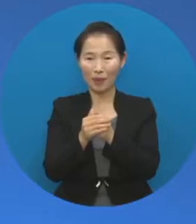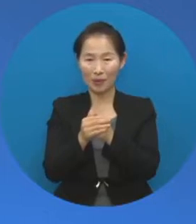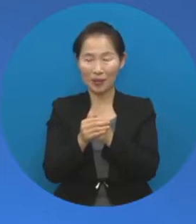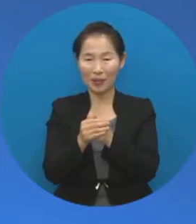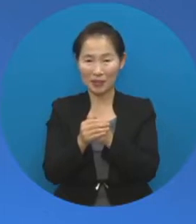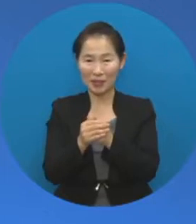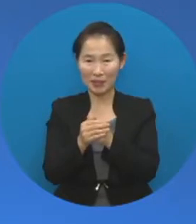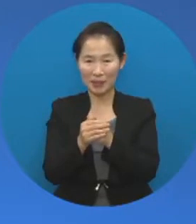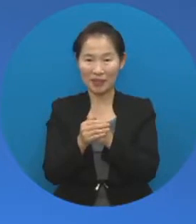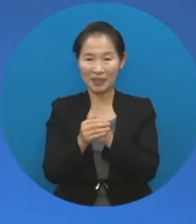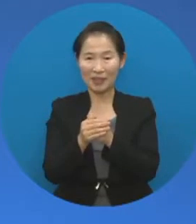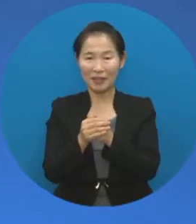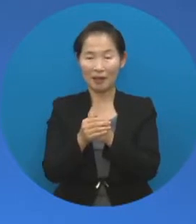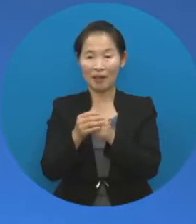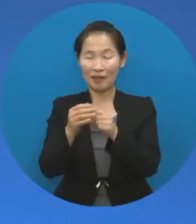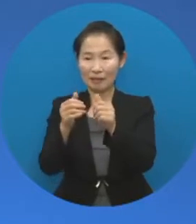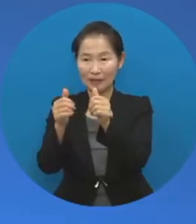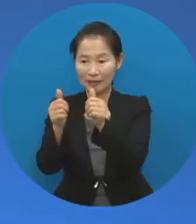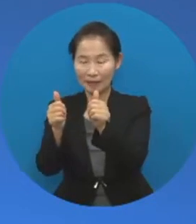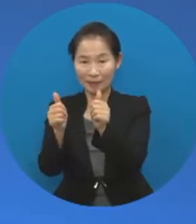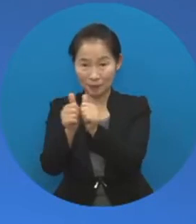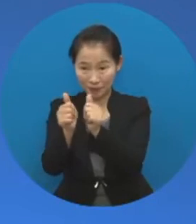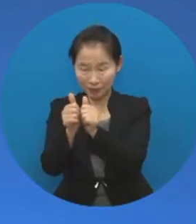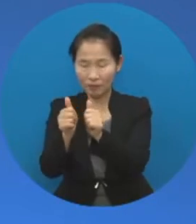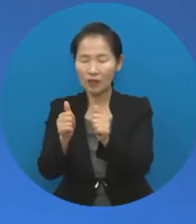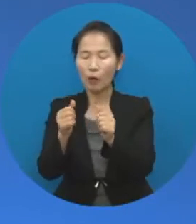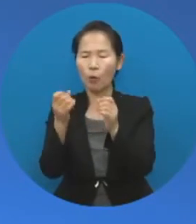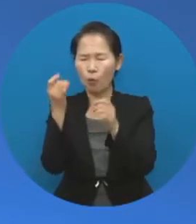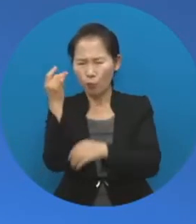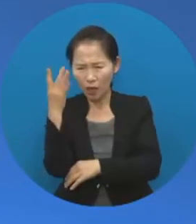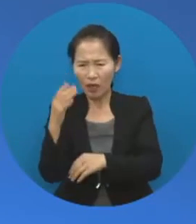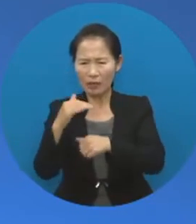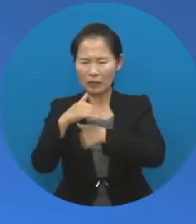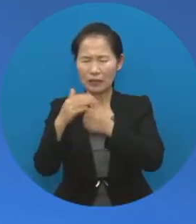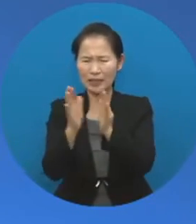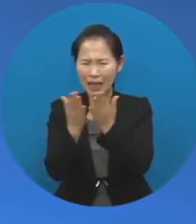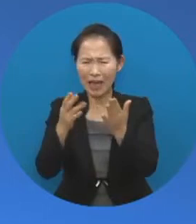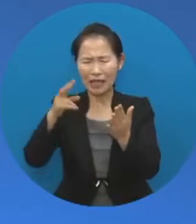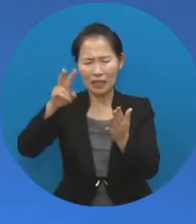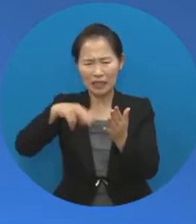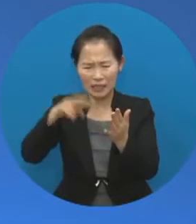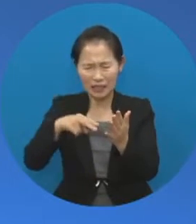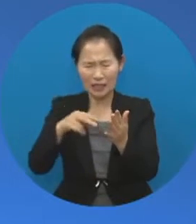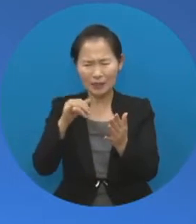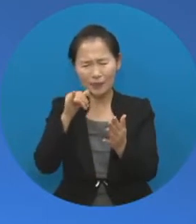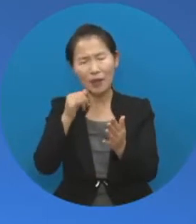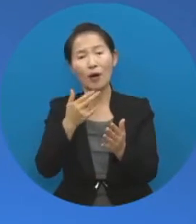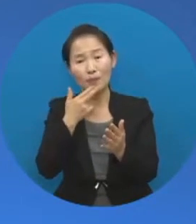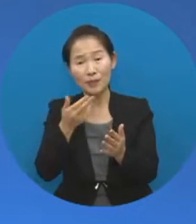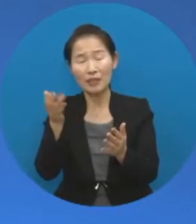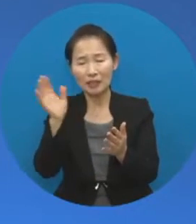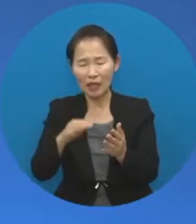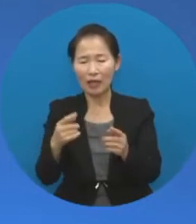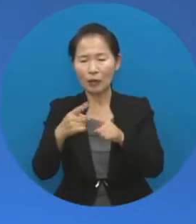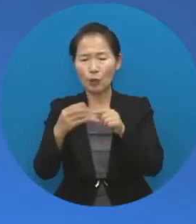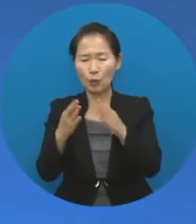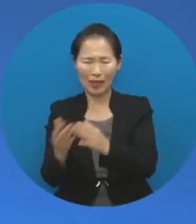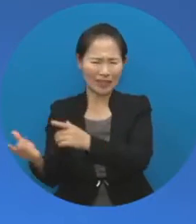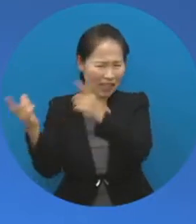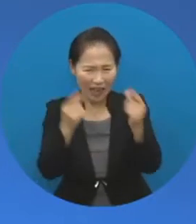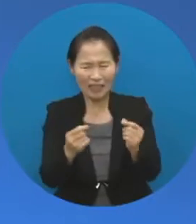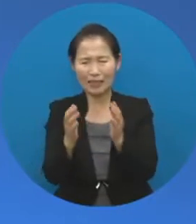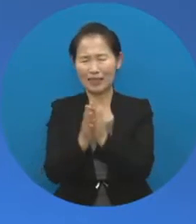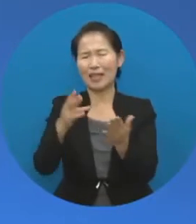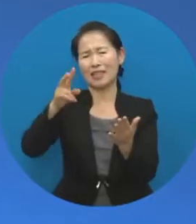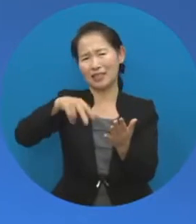뭐 볼록 이제 책을 원래 잘 안 읽는데요. 근데 이제 어떻게 교회에서 북쉐어링 교재로 선택이 돼가지고 그